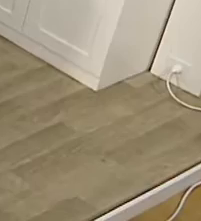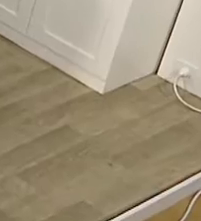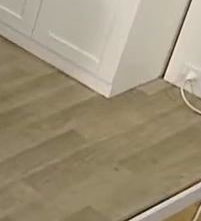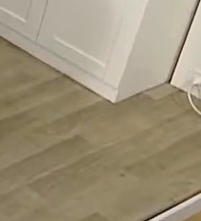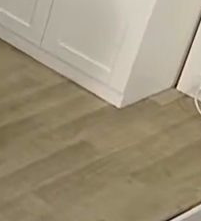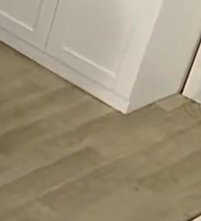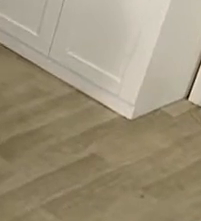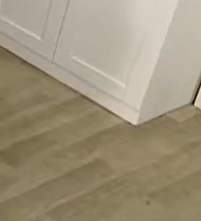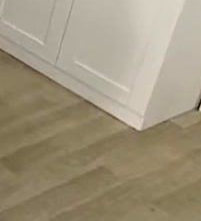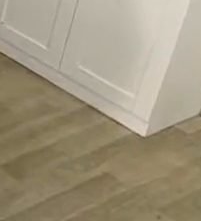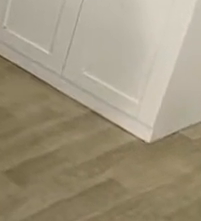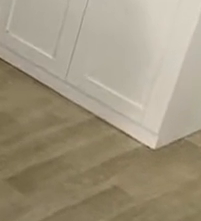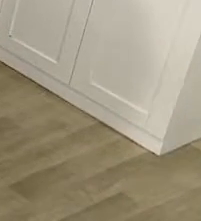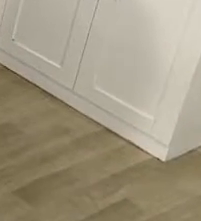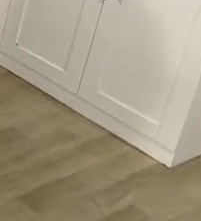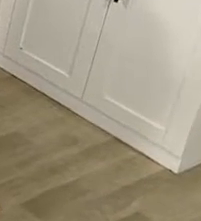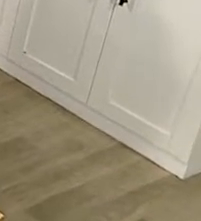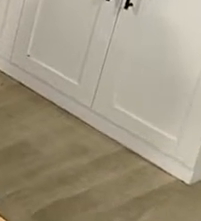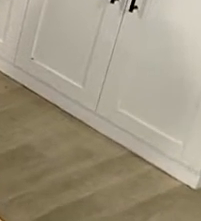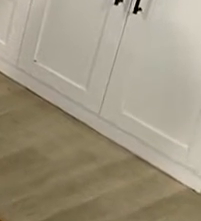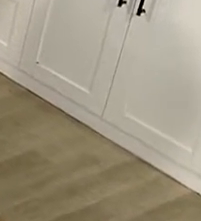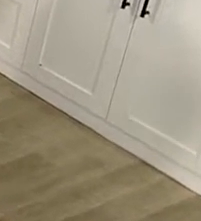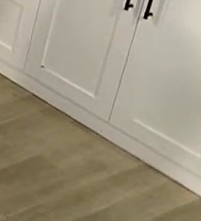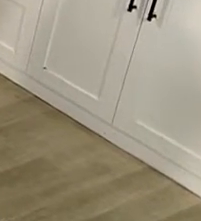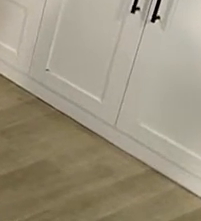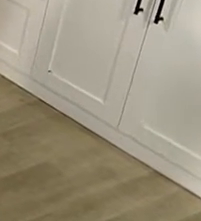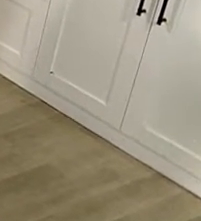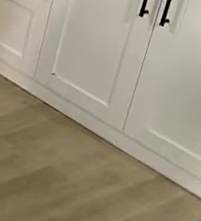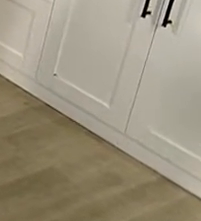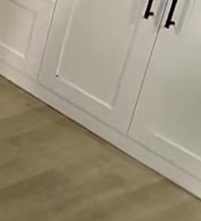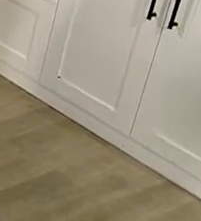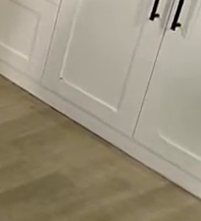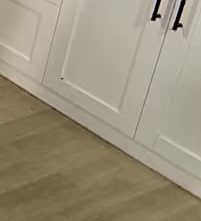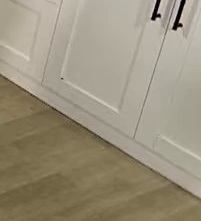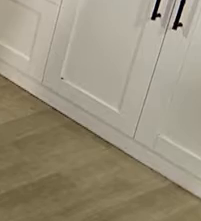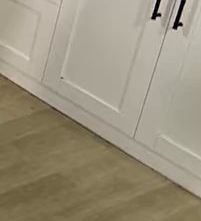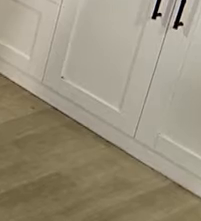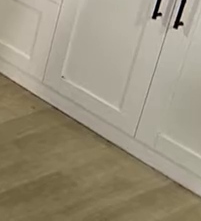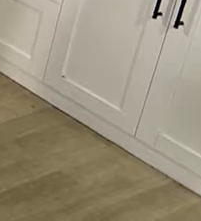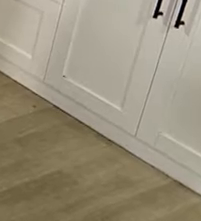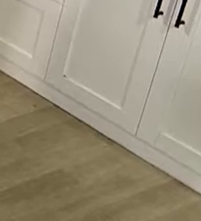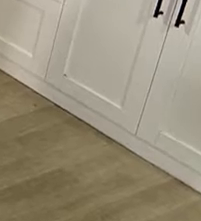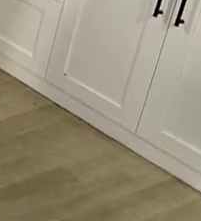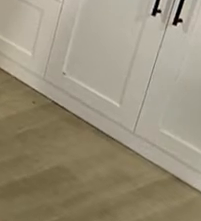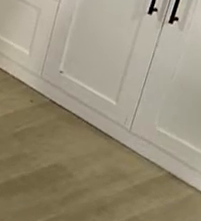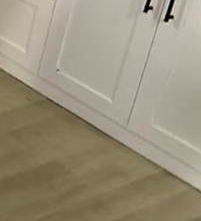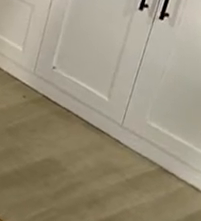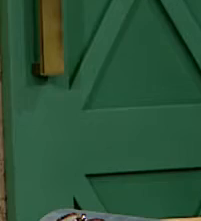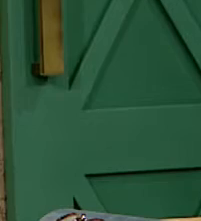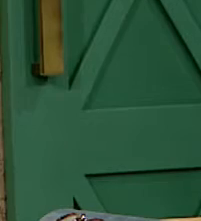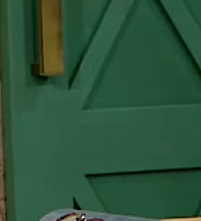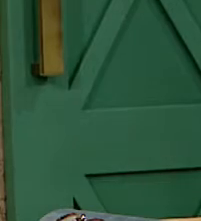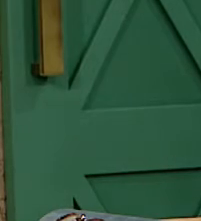Evet efendim, hemen muhtelif işler köşemizdeki yerimizi aldık. Nermin Hanım bizlerle. Hoş geldiniz Nermin Hanımcığım. Hoş bulduk. Muhterem Hanım, çok